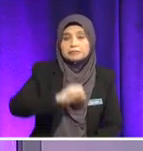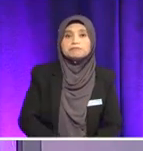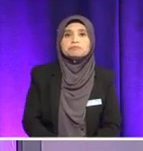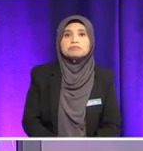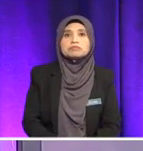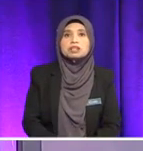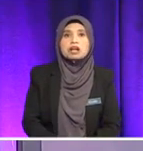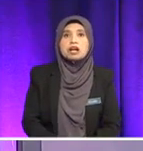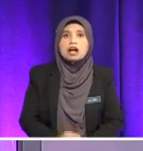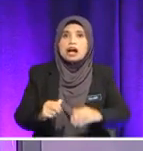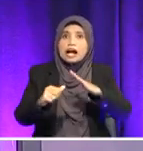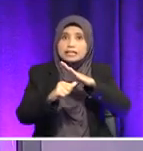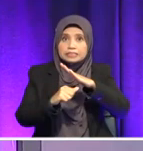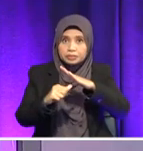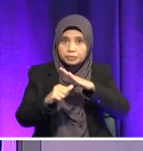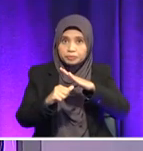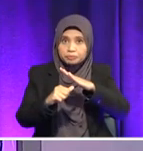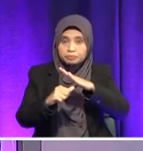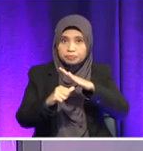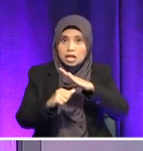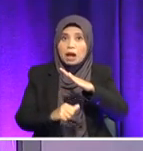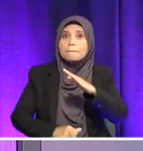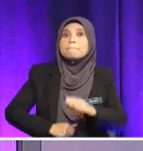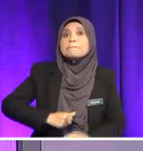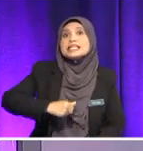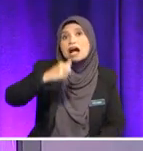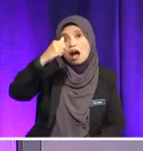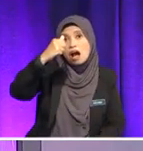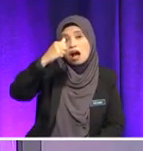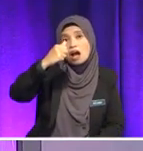asal usul dia bermula daripada kemenangan